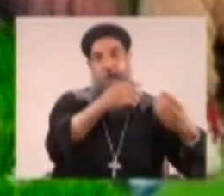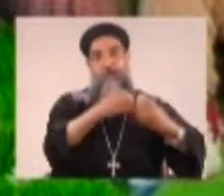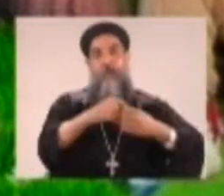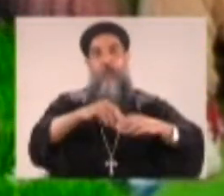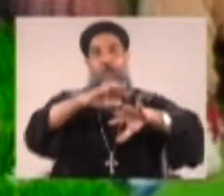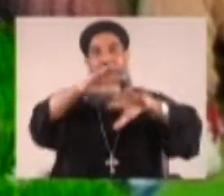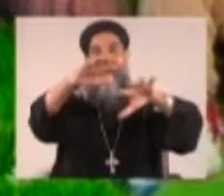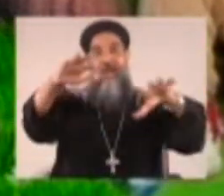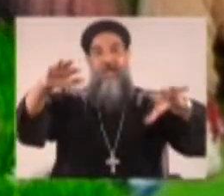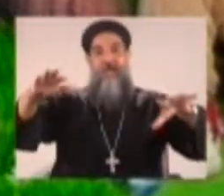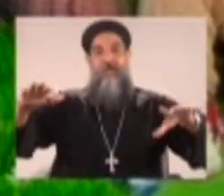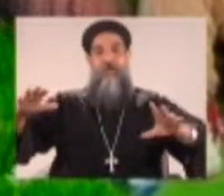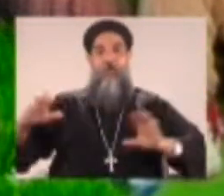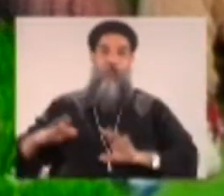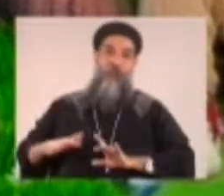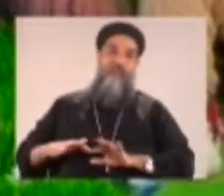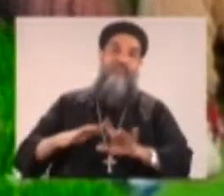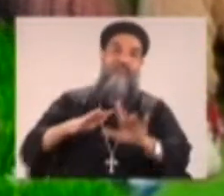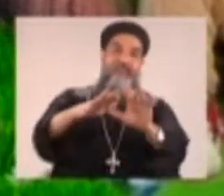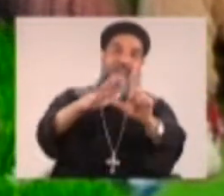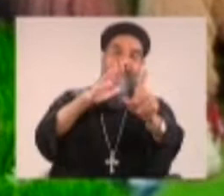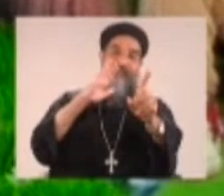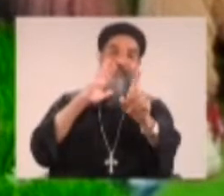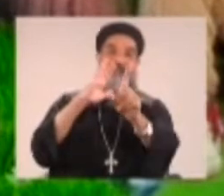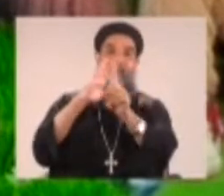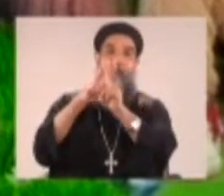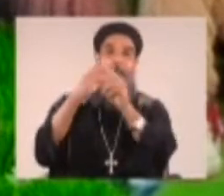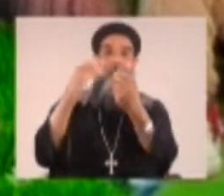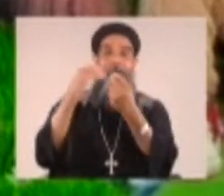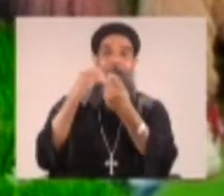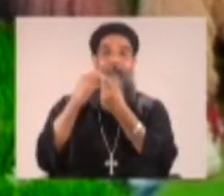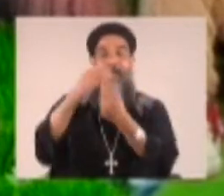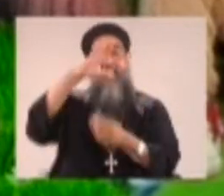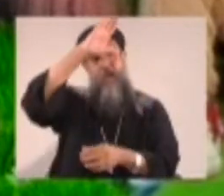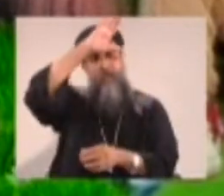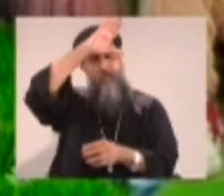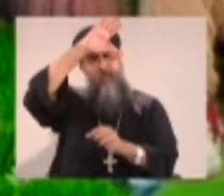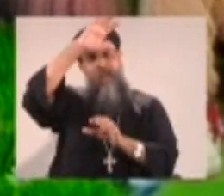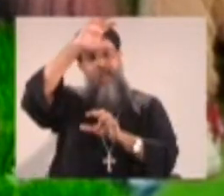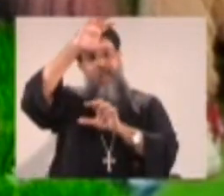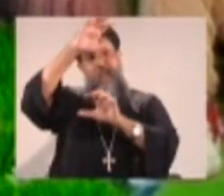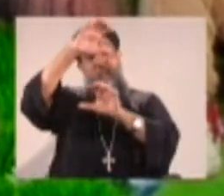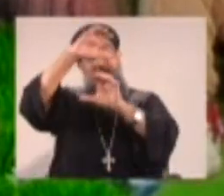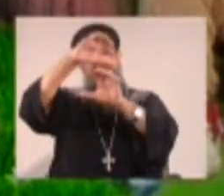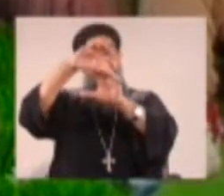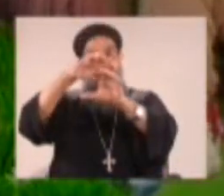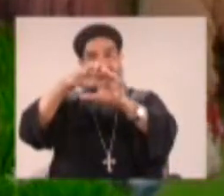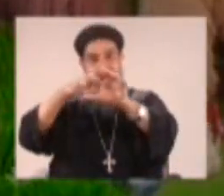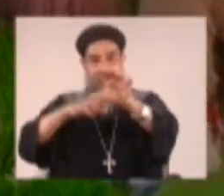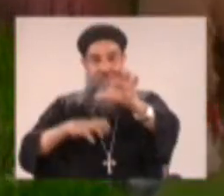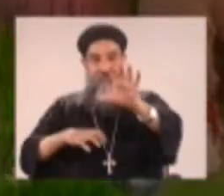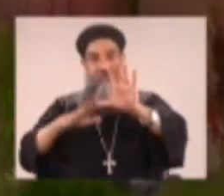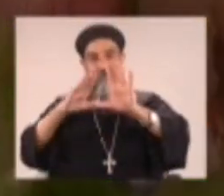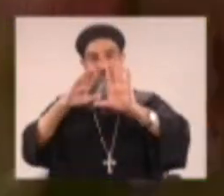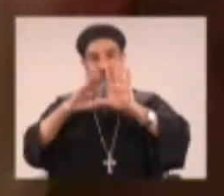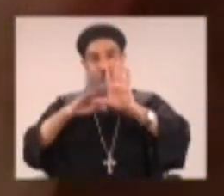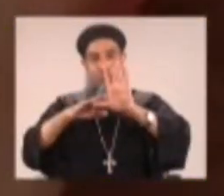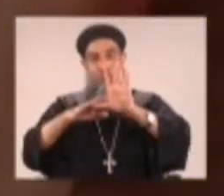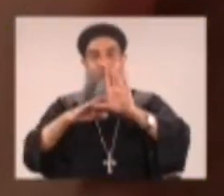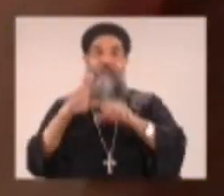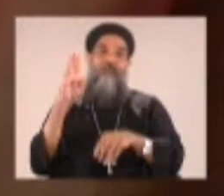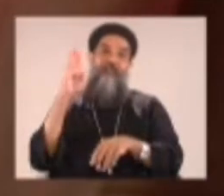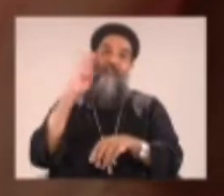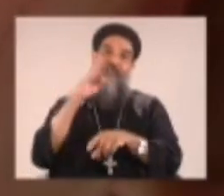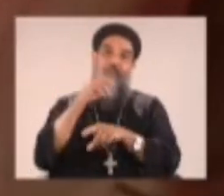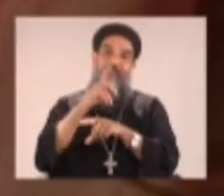الحكاية اللي هحكيها لكم دي عن ولد صغير قال الحقيقة مع إنها كانت مؤلمة. الولد ده كان